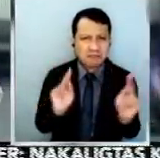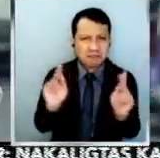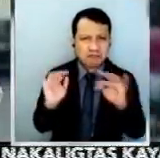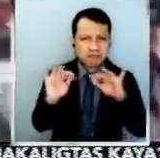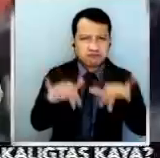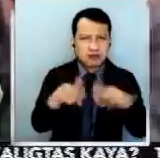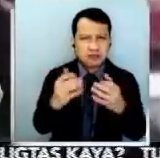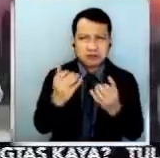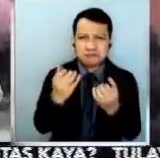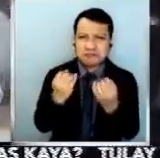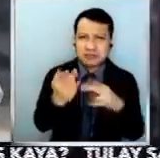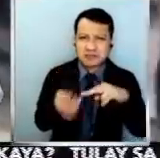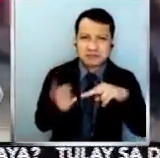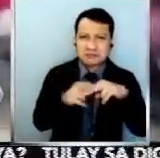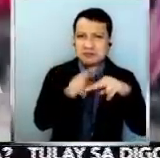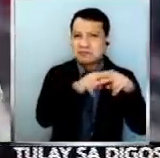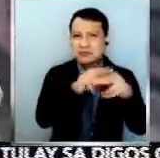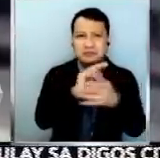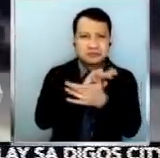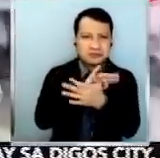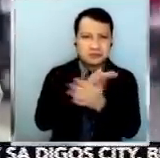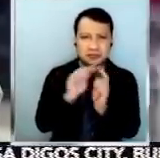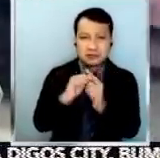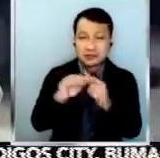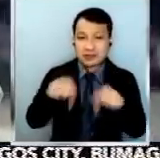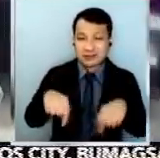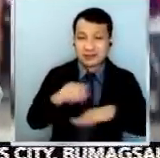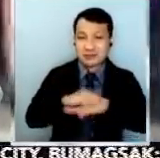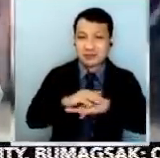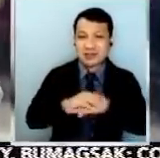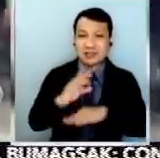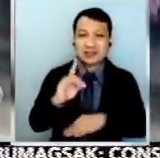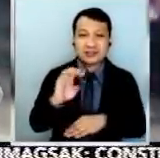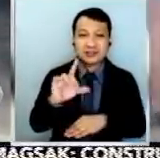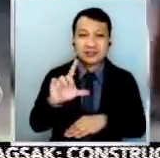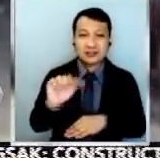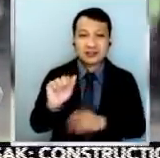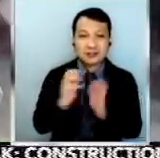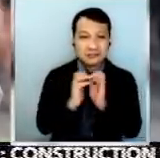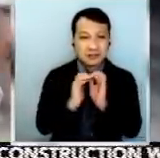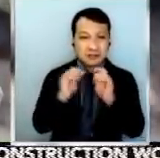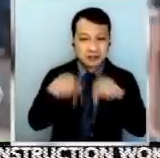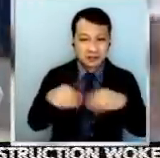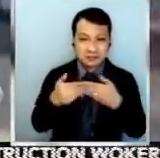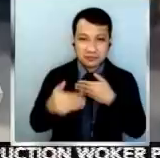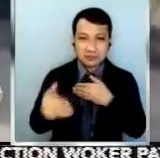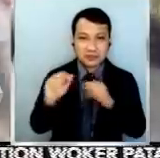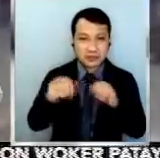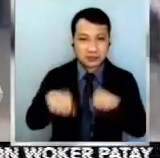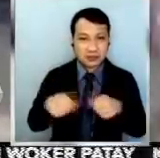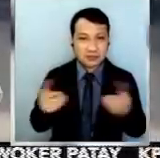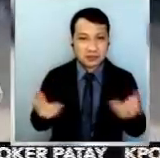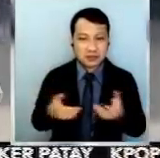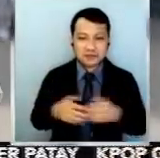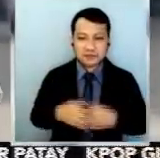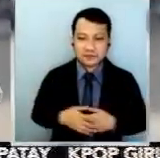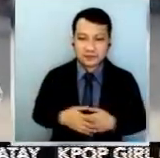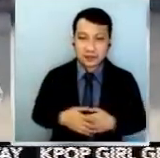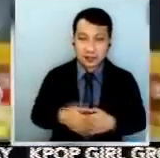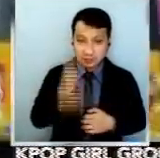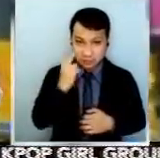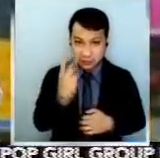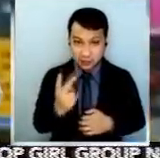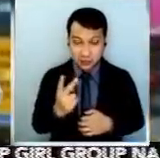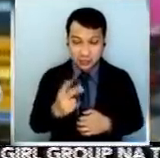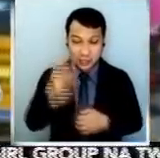COVID at banta ng Delta variant. Sa gitna ito ng patuloy pa na pagdami ng COVID cases sa bansa at ang inaantabayan ng desisyon ng